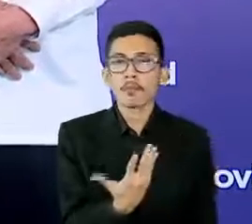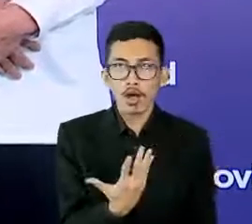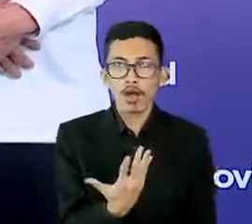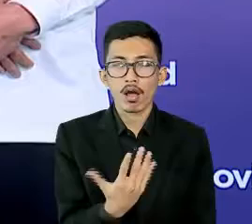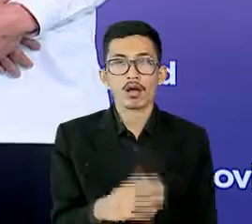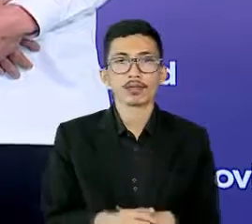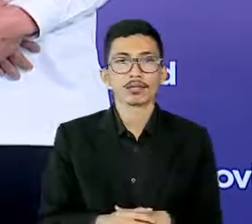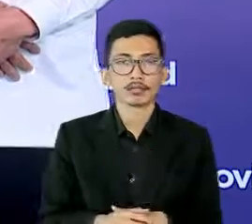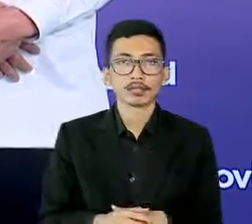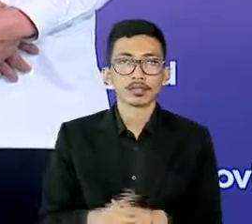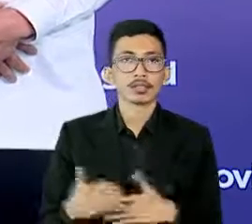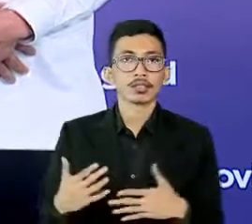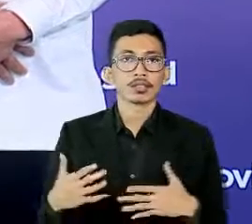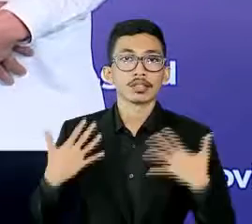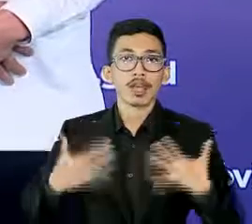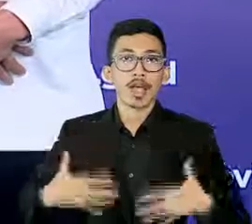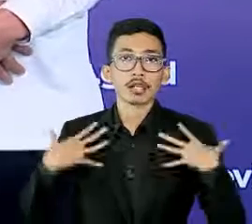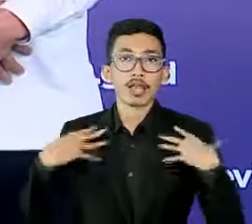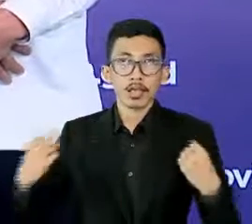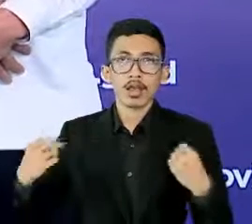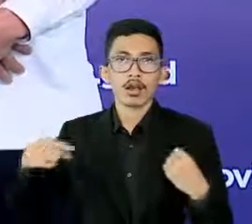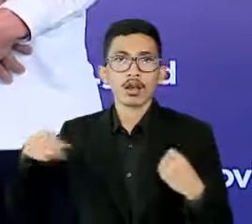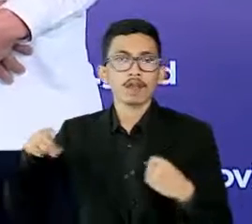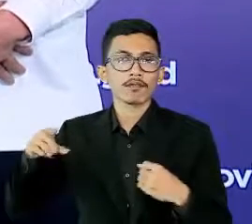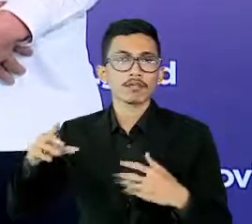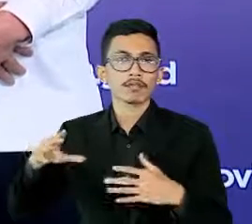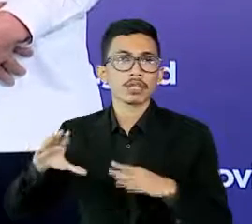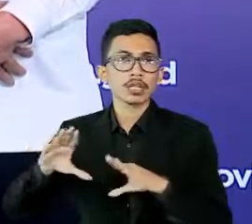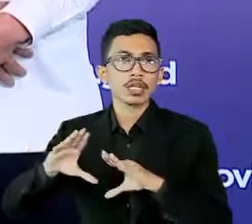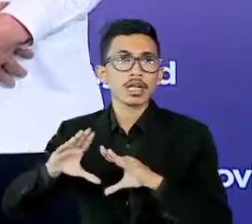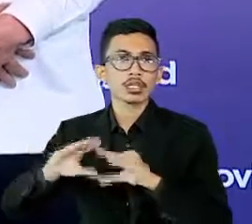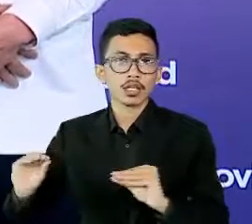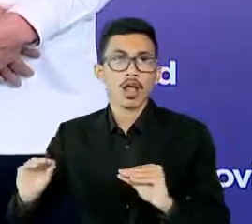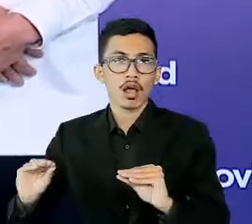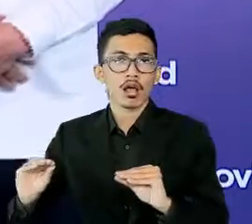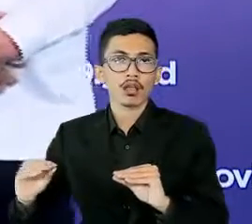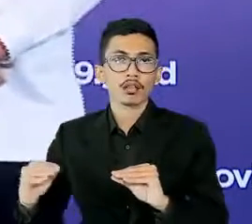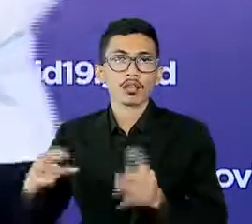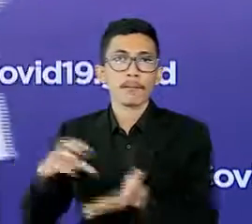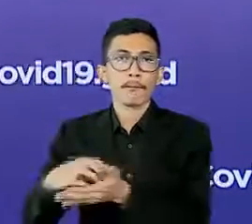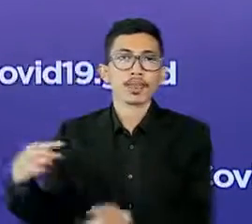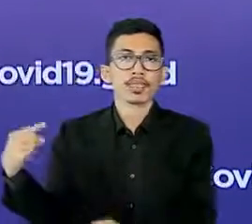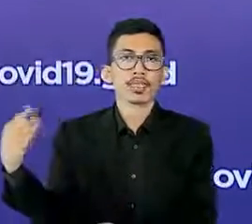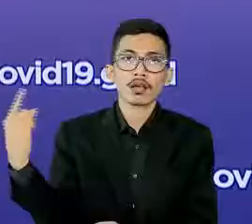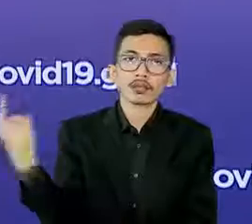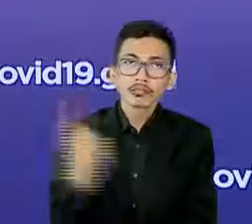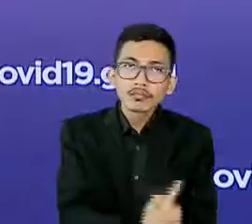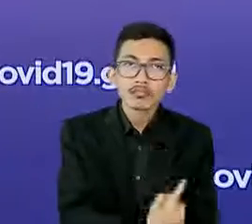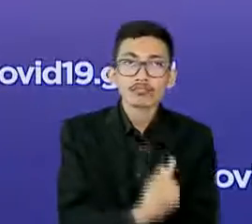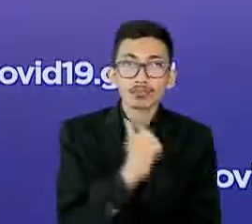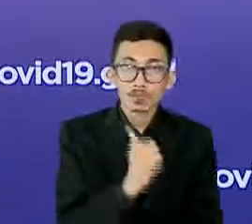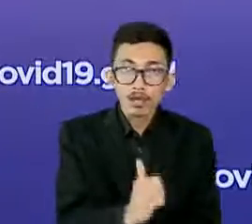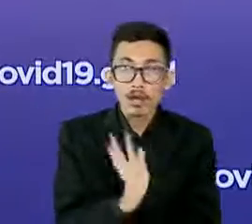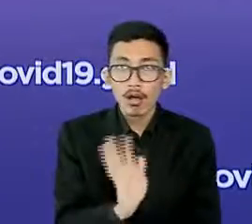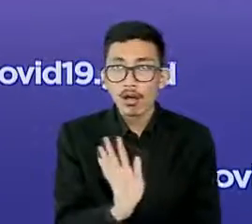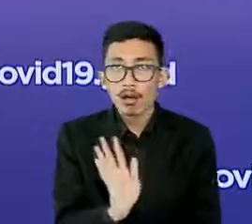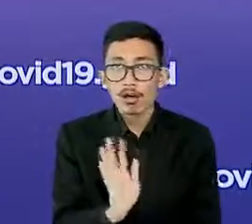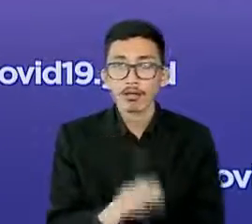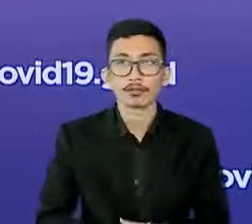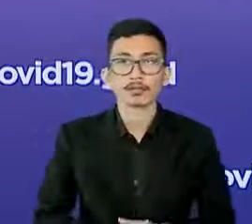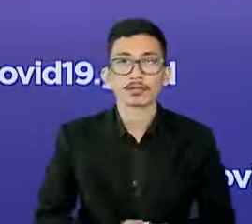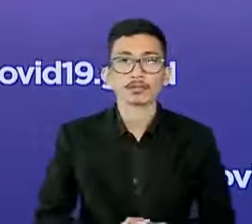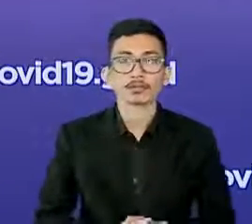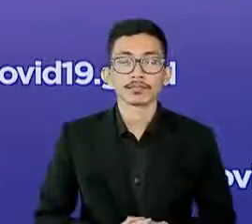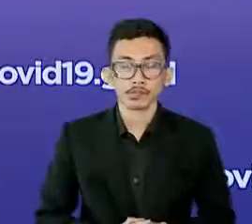Apakah nafkah sudah bisa terpenuhi untuk bekerja di tempat-tempat iso tersebut Hai silahkan Pak Ya terima kasih